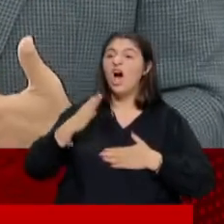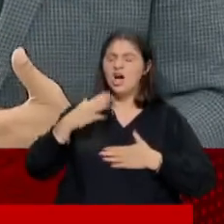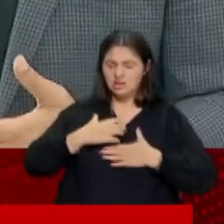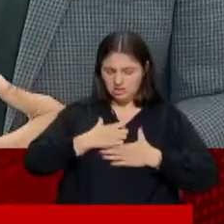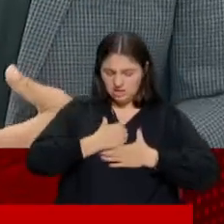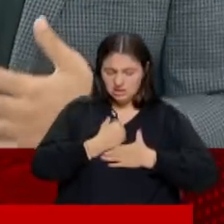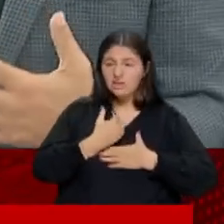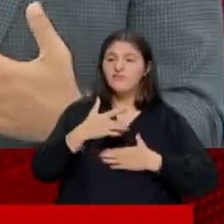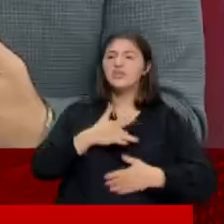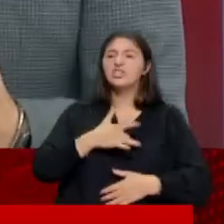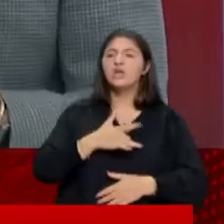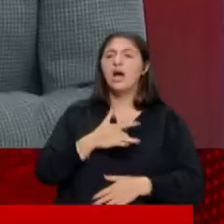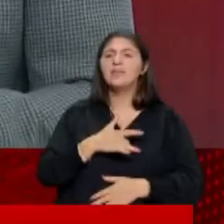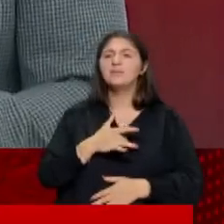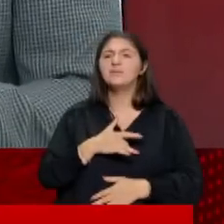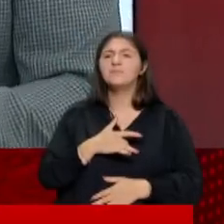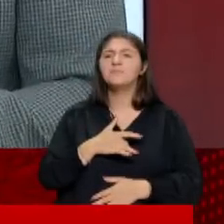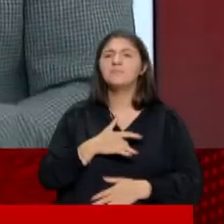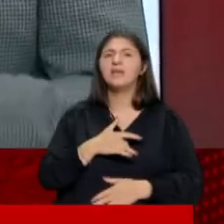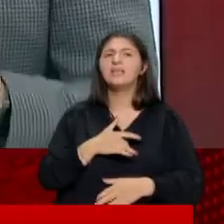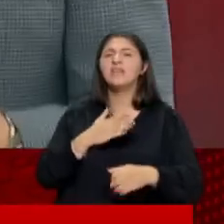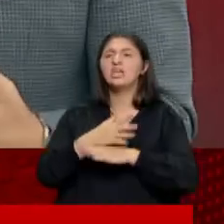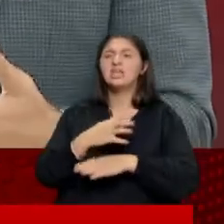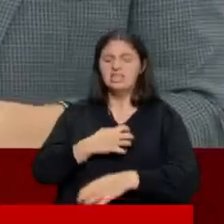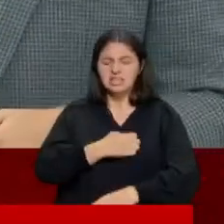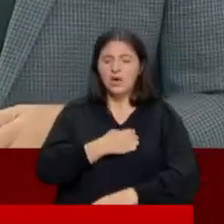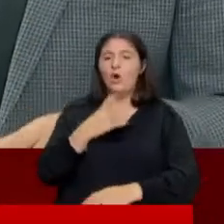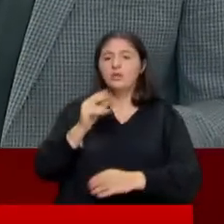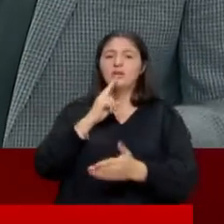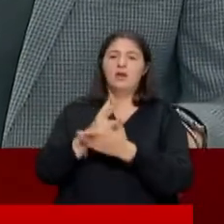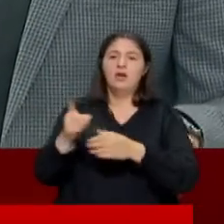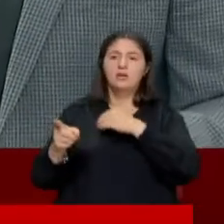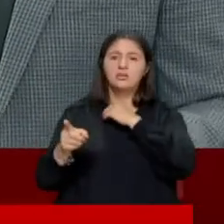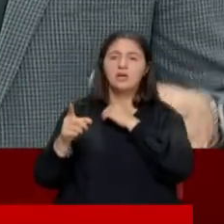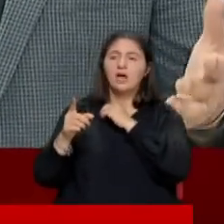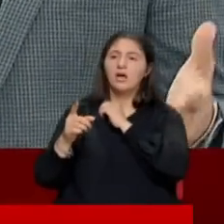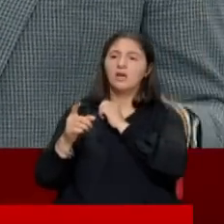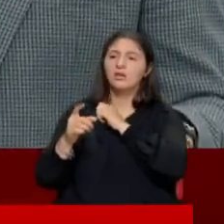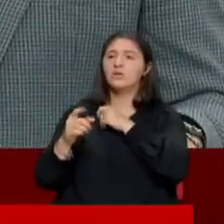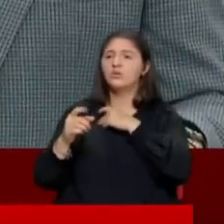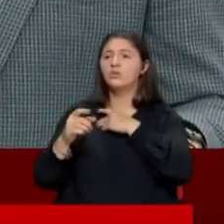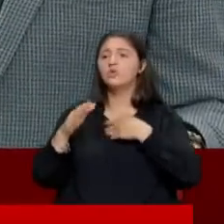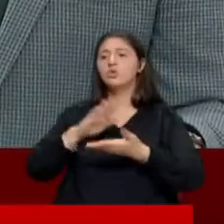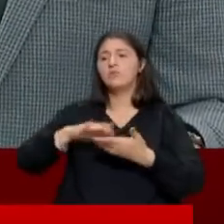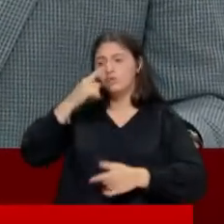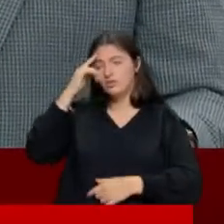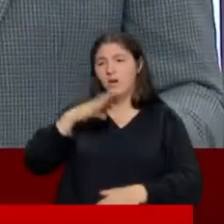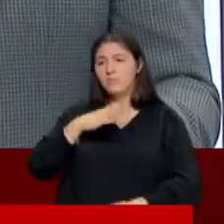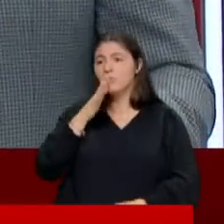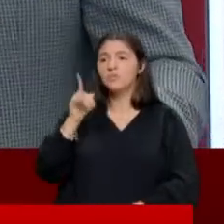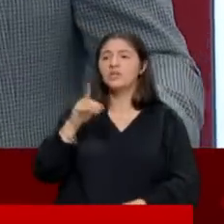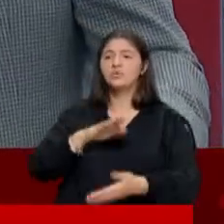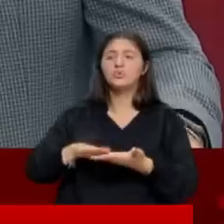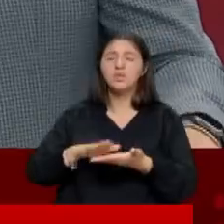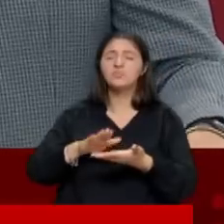duyduğum vicdanımın Yani gerçekten sızladığı bir karar düzeltme şansı var mı bilmiyorum bunların zaten